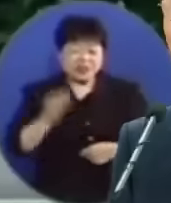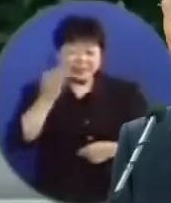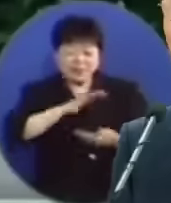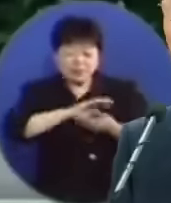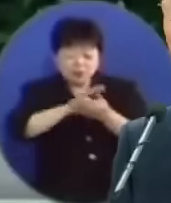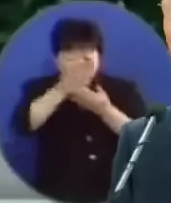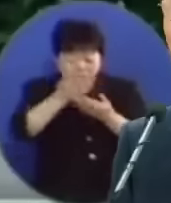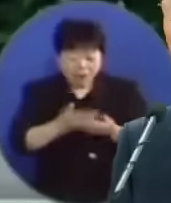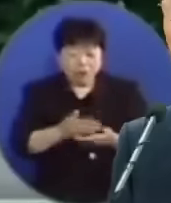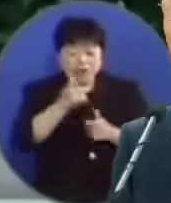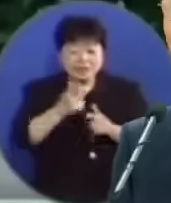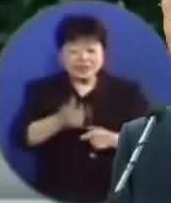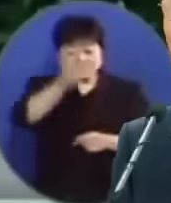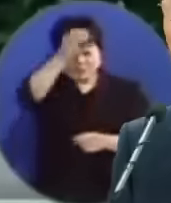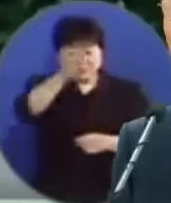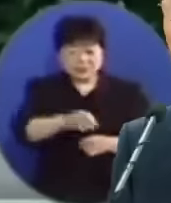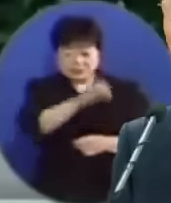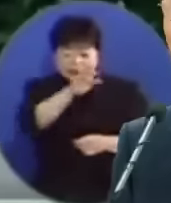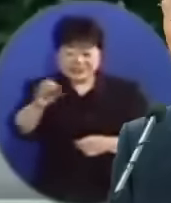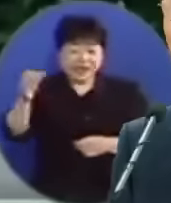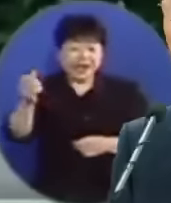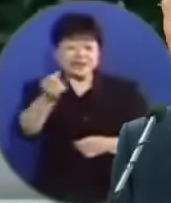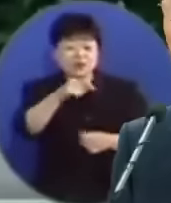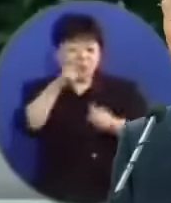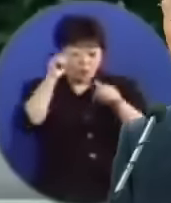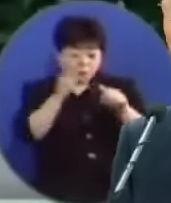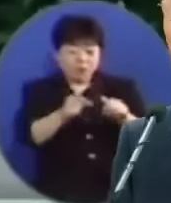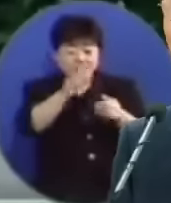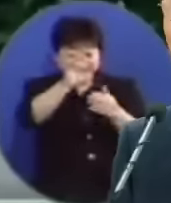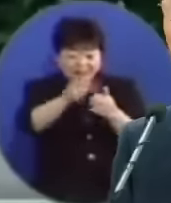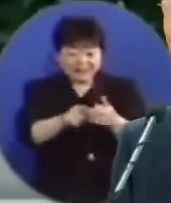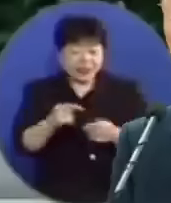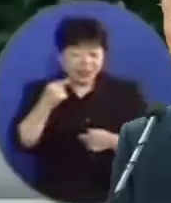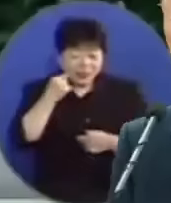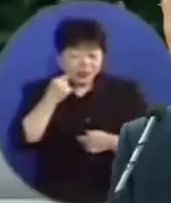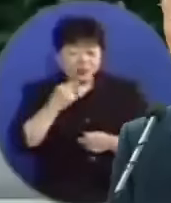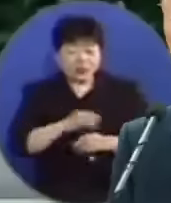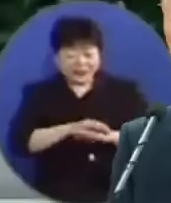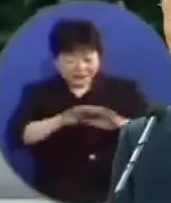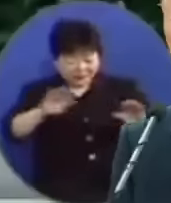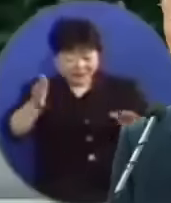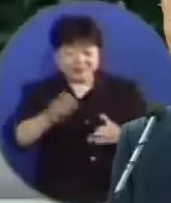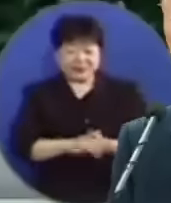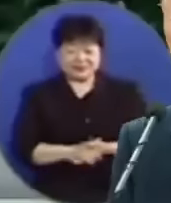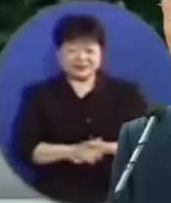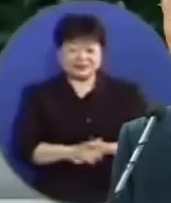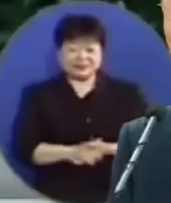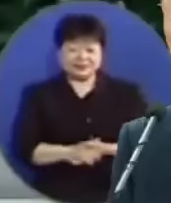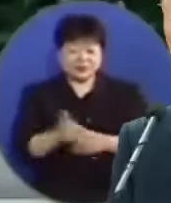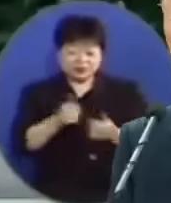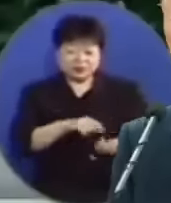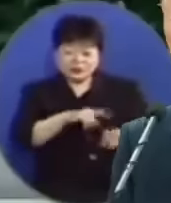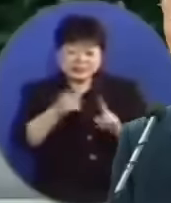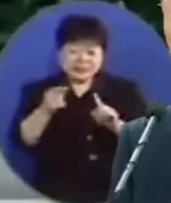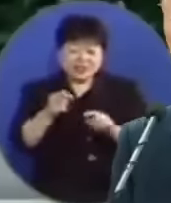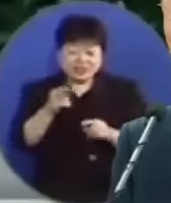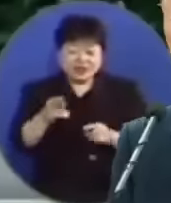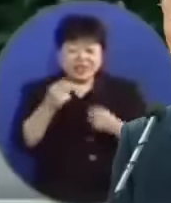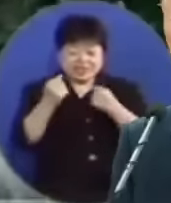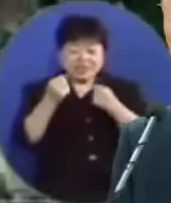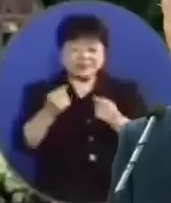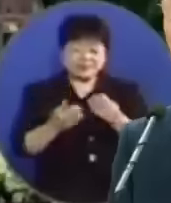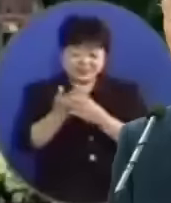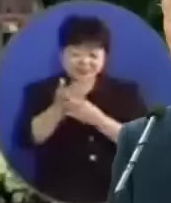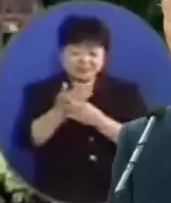것처럼 우리가 예수님 십자가를 가지고서 명령을 하면 독이 해소되는 것입니다. 죽고 사는 것이 혀의 힘에